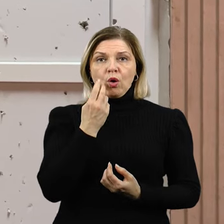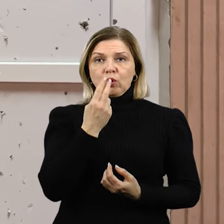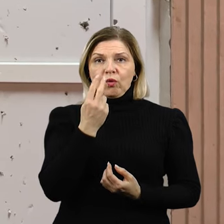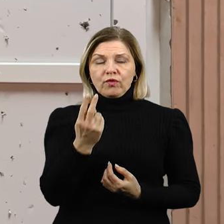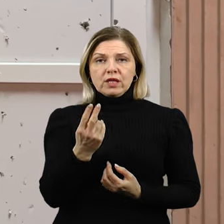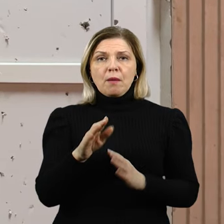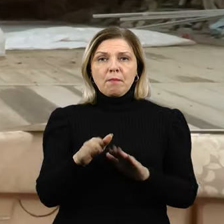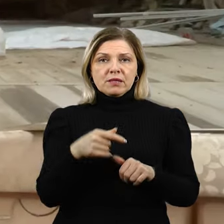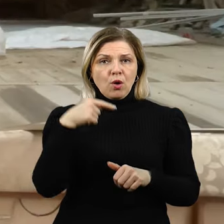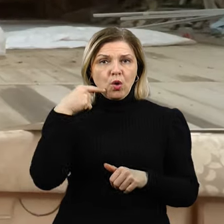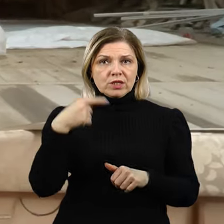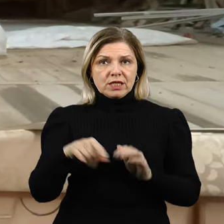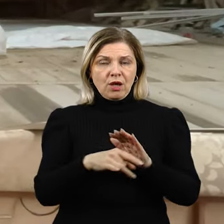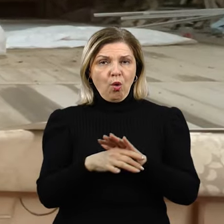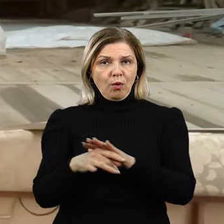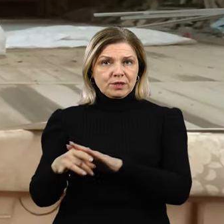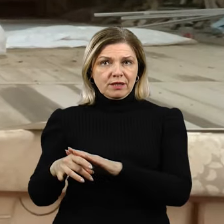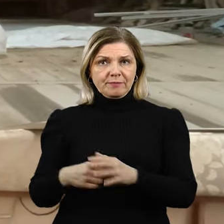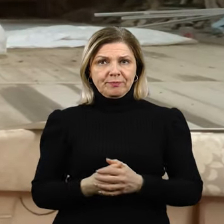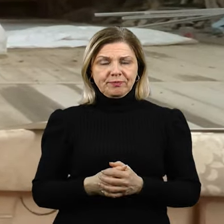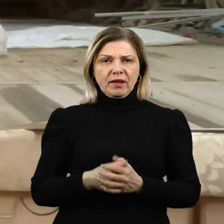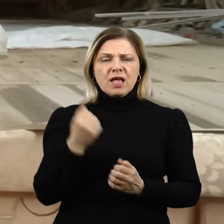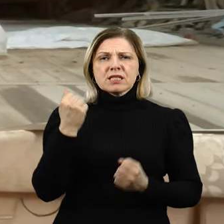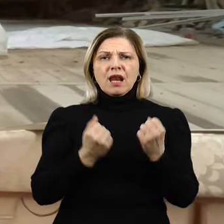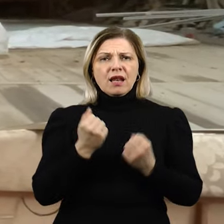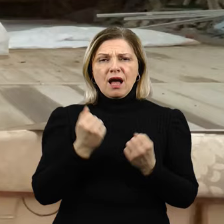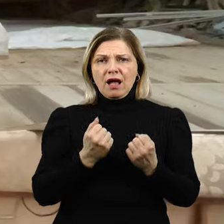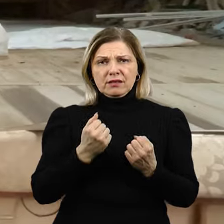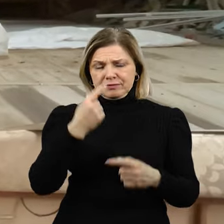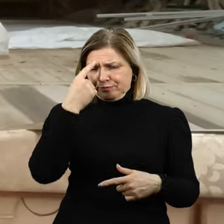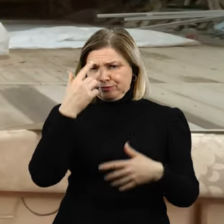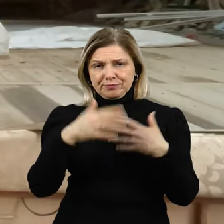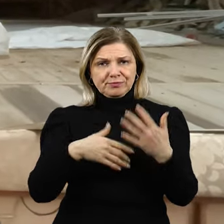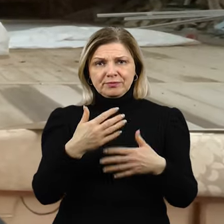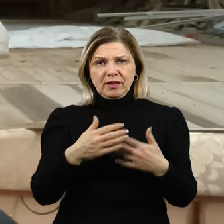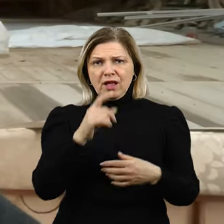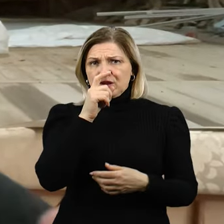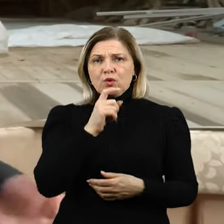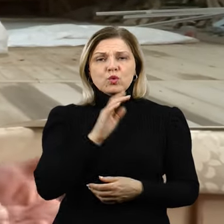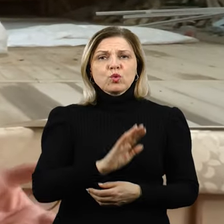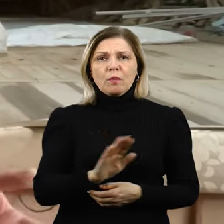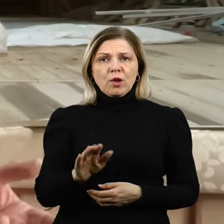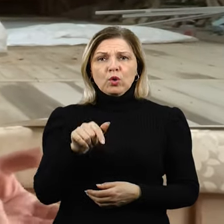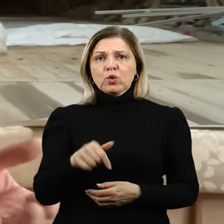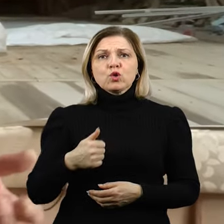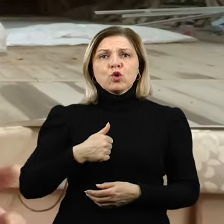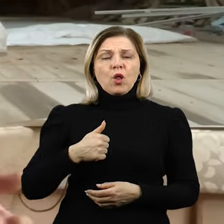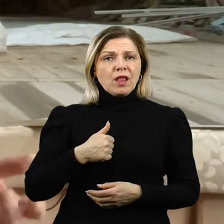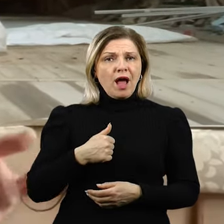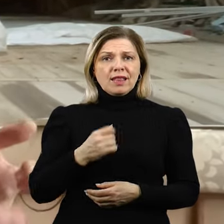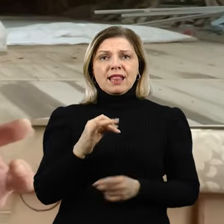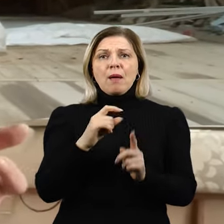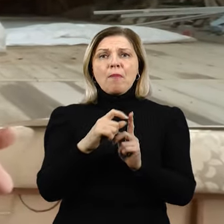російських обстрілів. Стріляли хаотично, якось не розуміючи. В цьому приміщенні ні солдата, ні